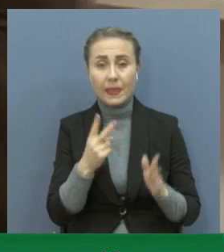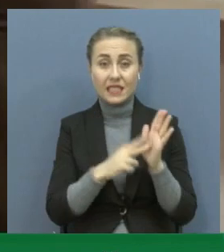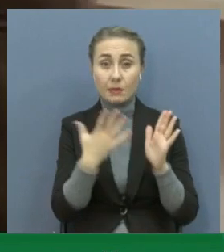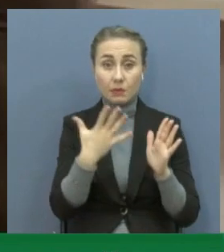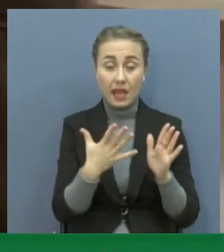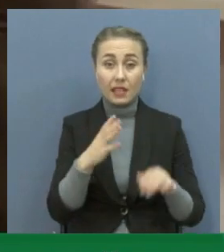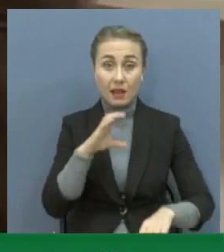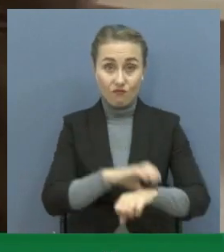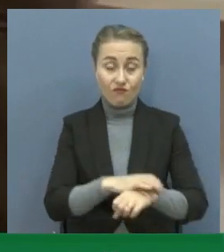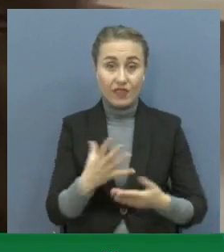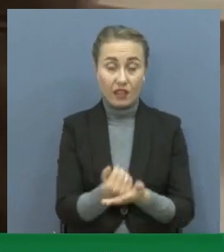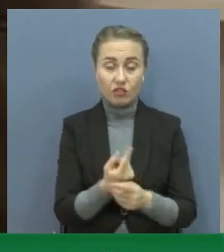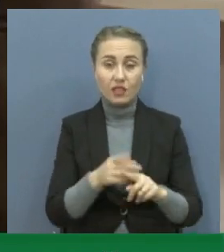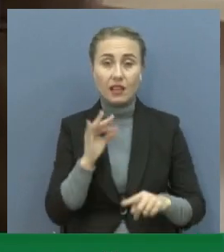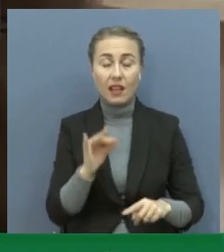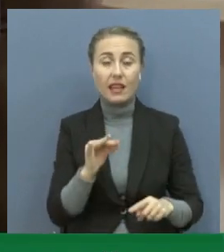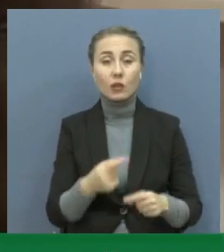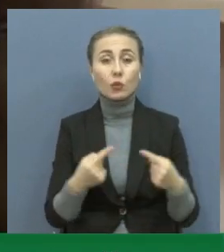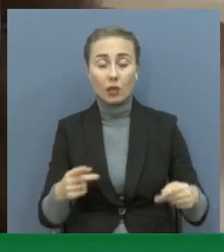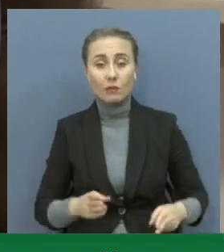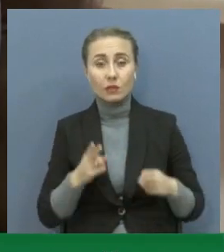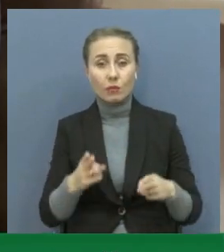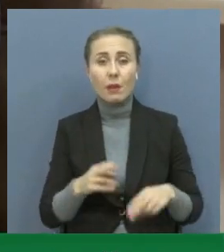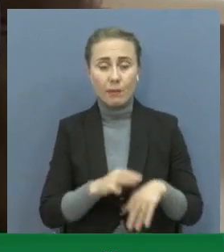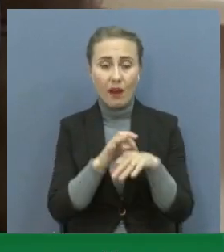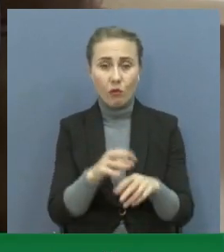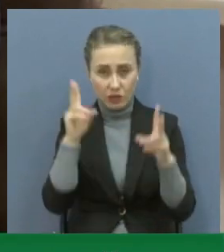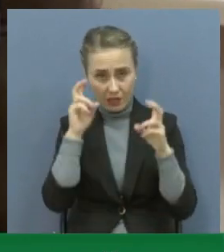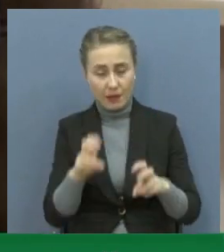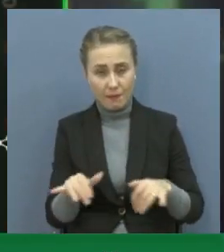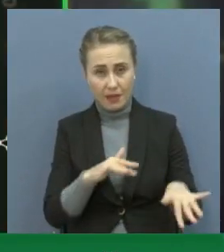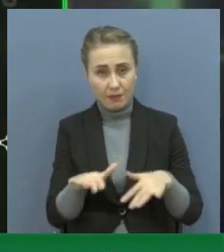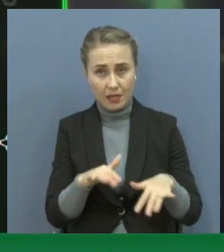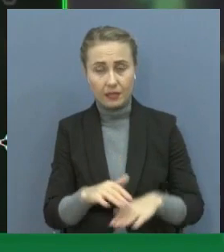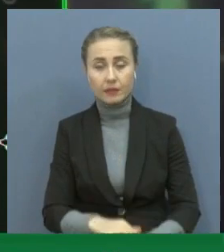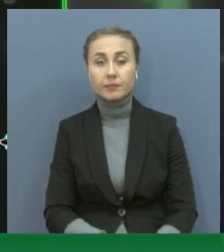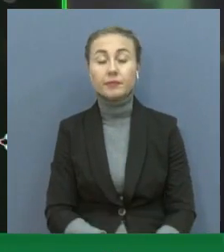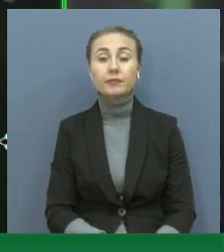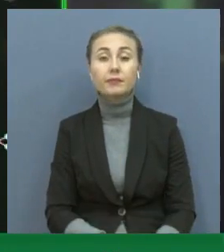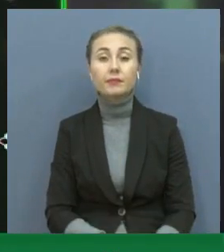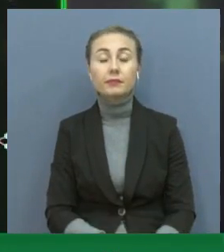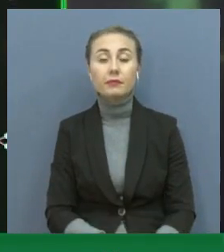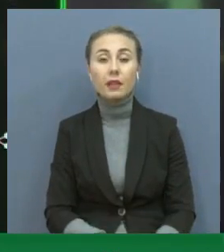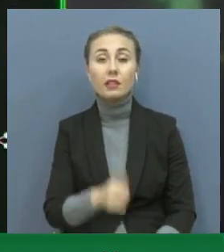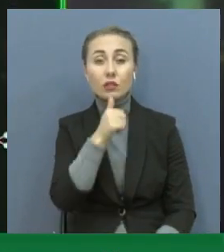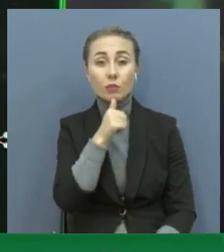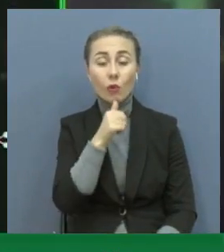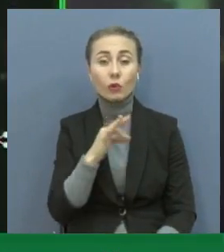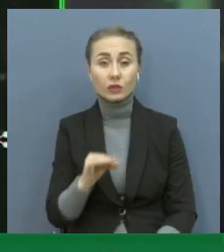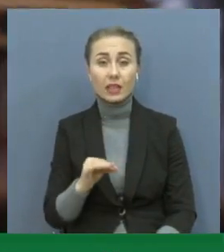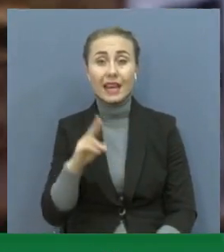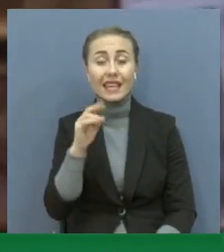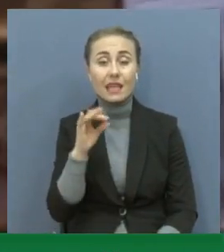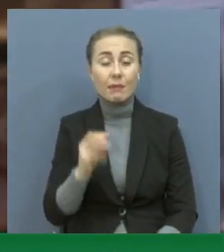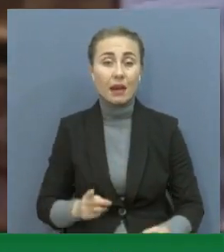75 преступлений. И по остальным преступлениям проводятся мероприятия. Способы же совершения